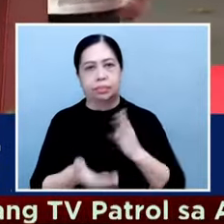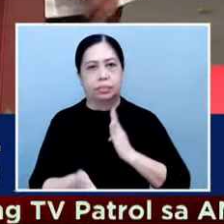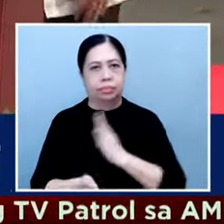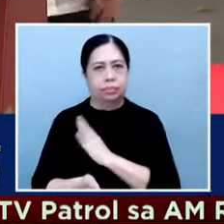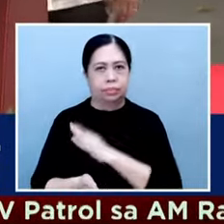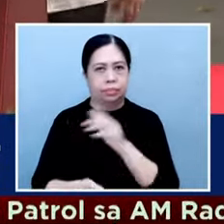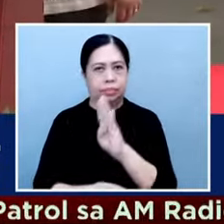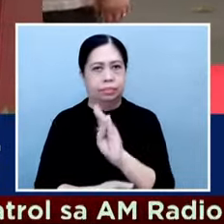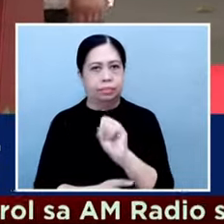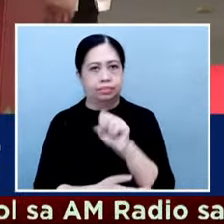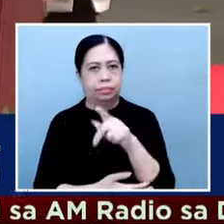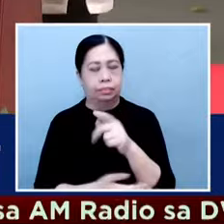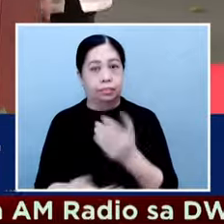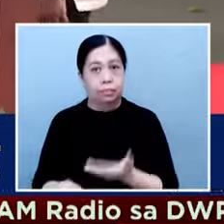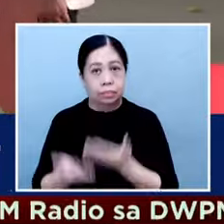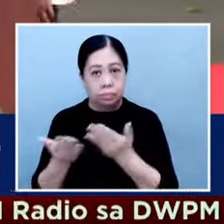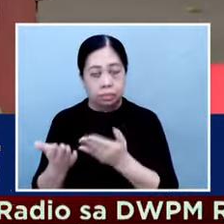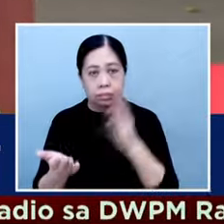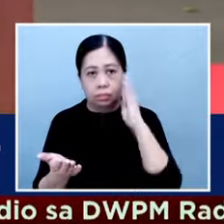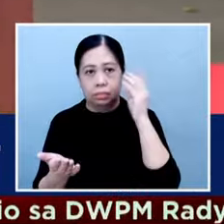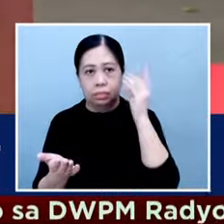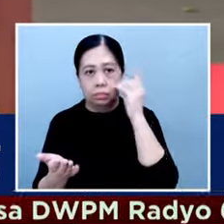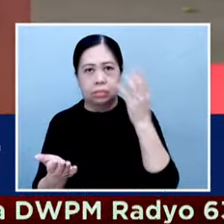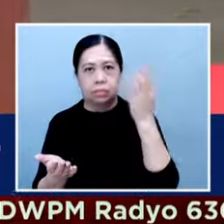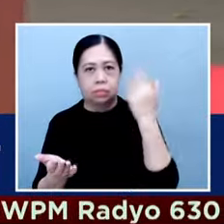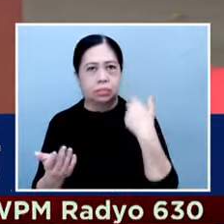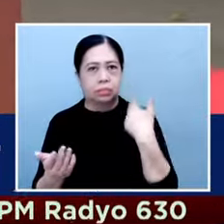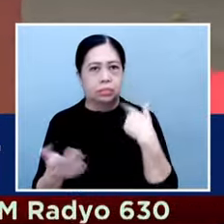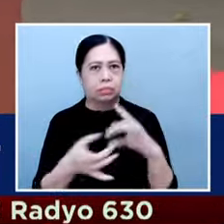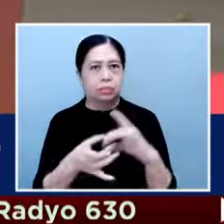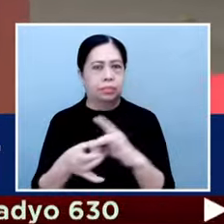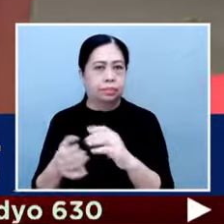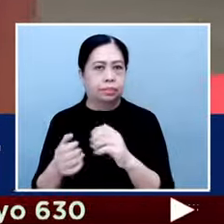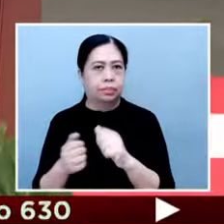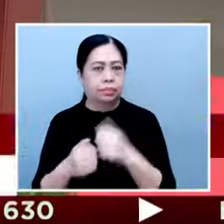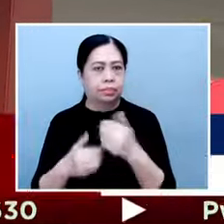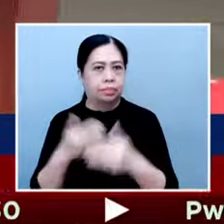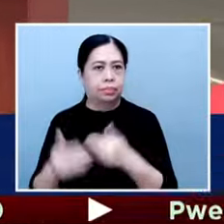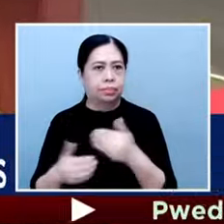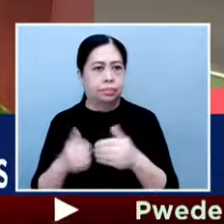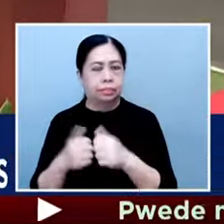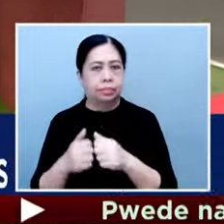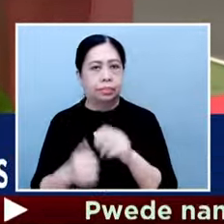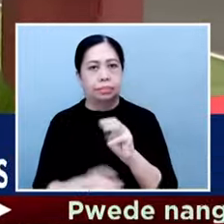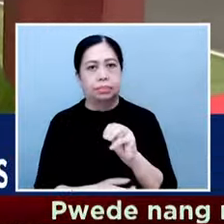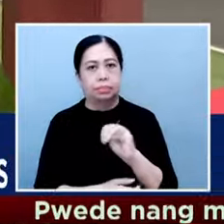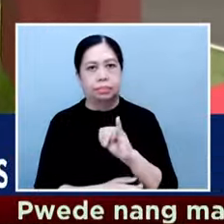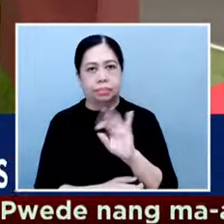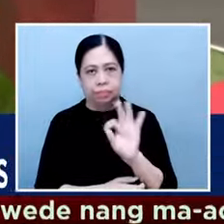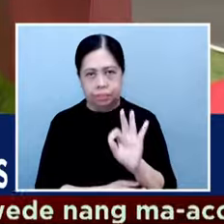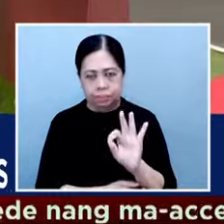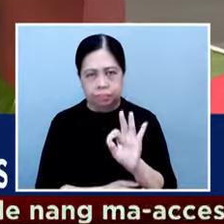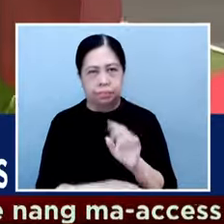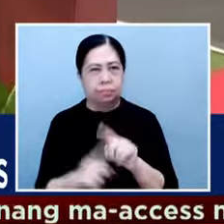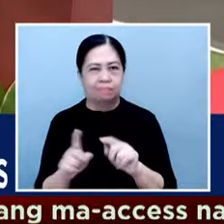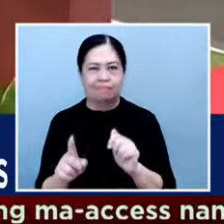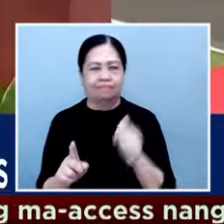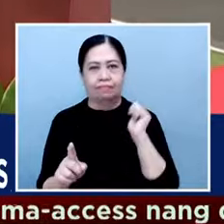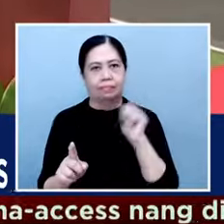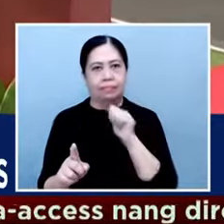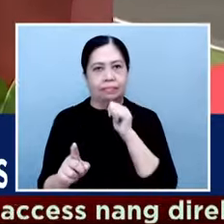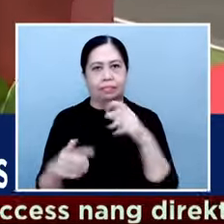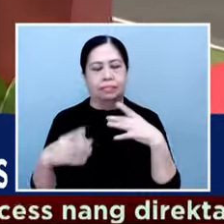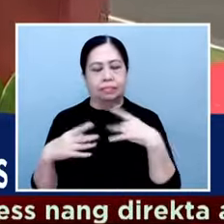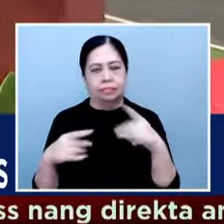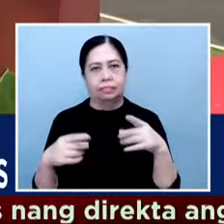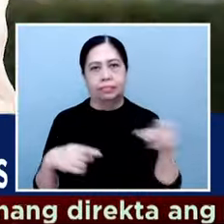una niyang inalok kay Jokno ang pwesto na may kaugnayan sa pamamalakad na Maharlika Investment Fund, pero tinanggihan ito ng